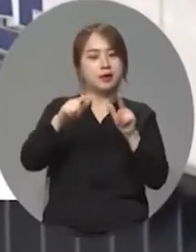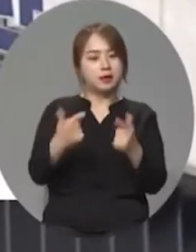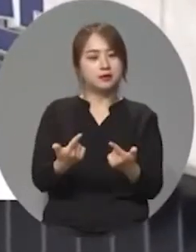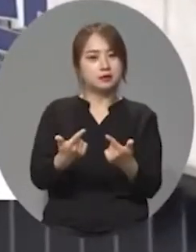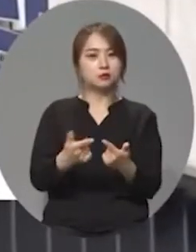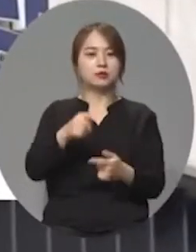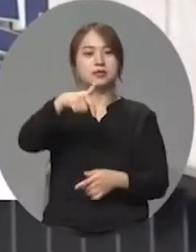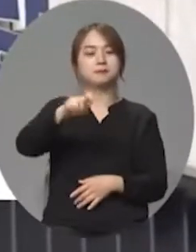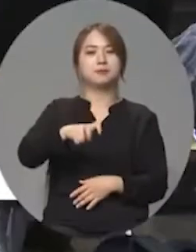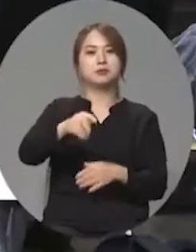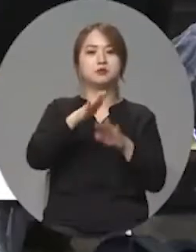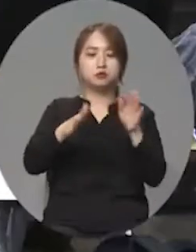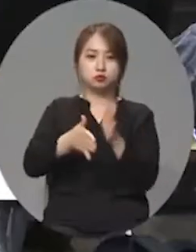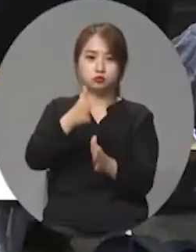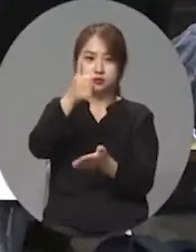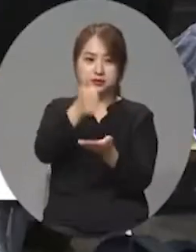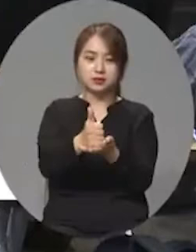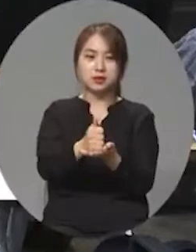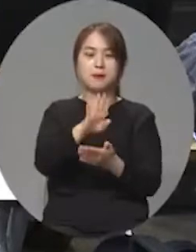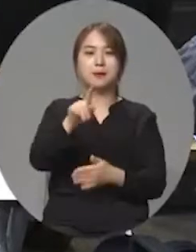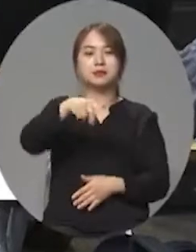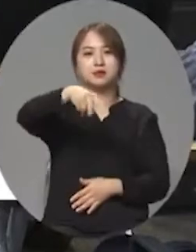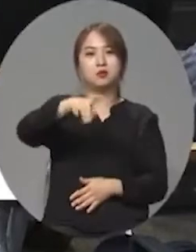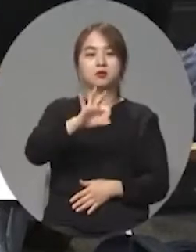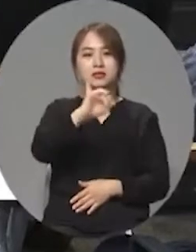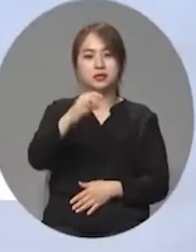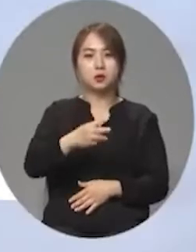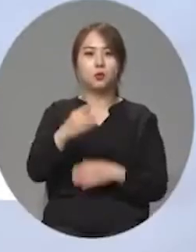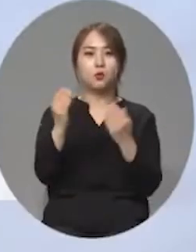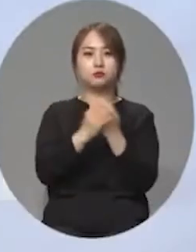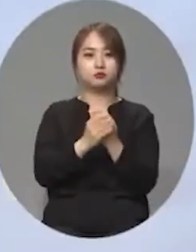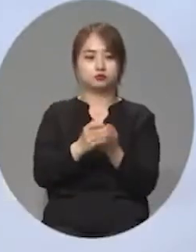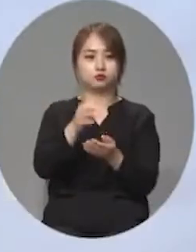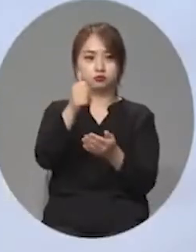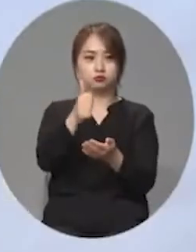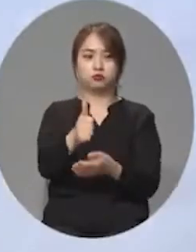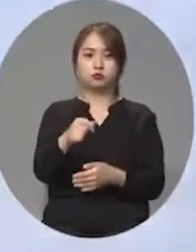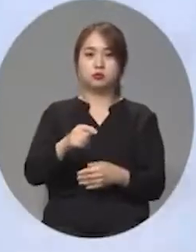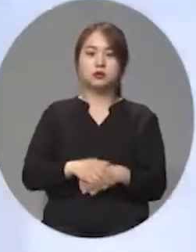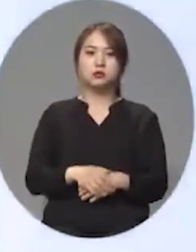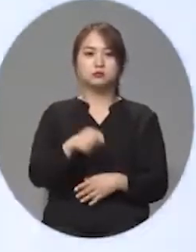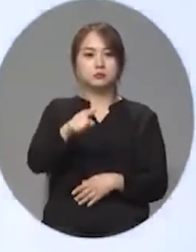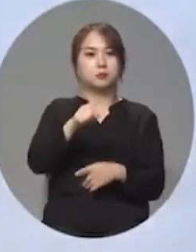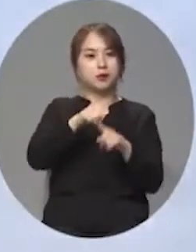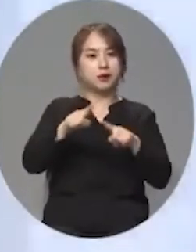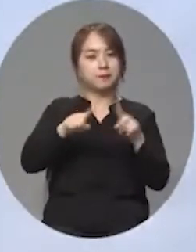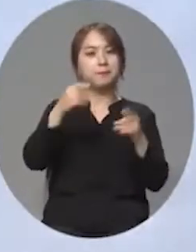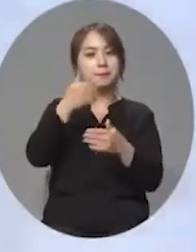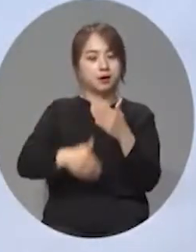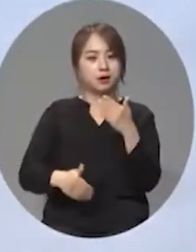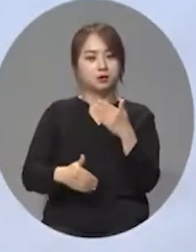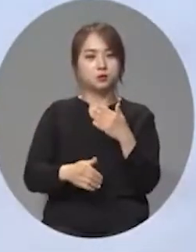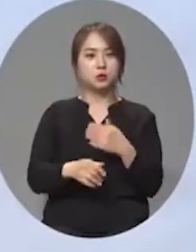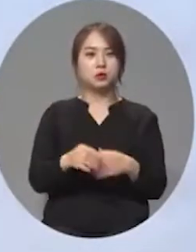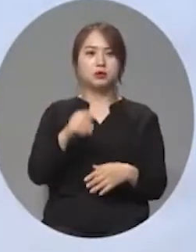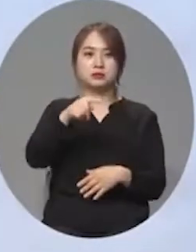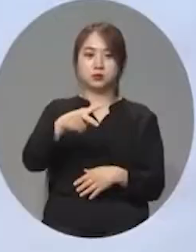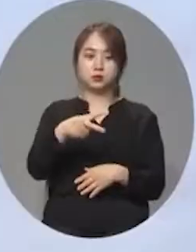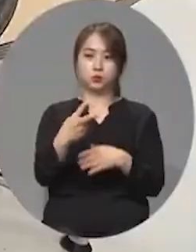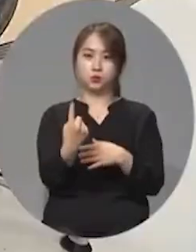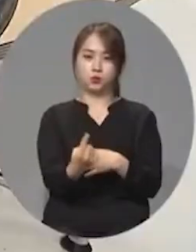김승수 전주 시장과 박성일 반죽 원수는 불출마 서약서를 제출해야 평가에서 제외 되며 시 도의원 4명도